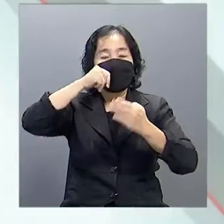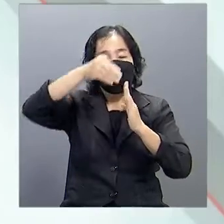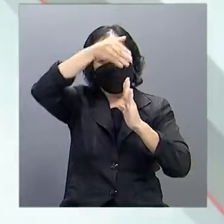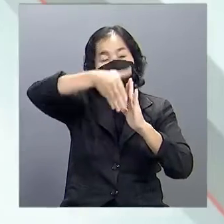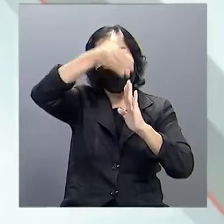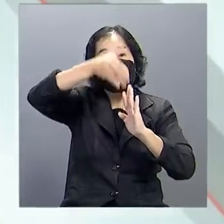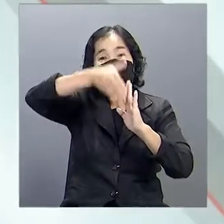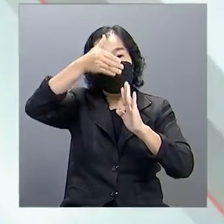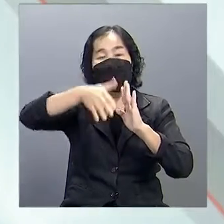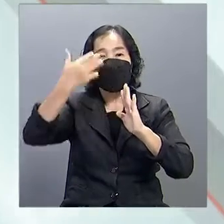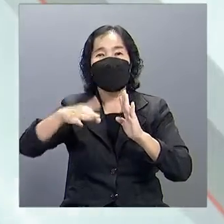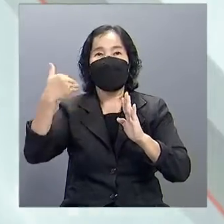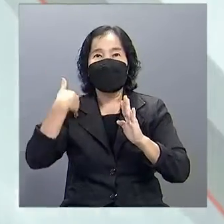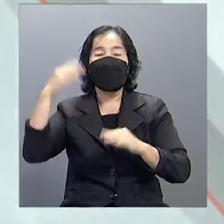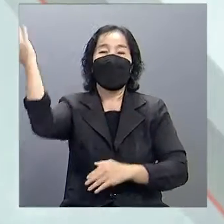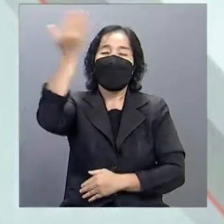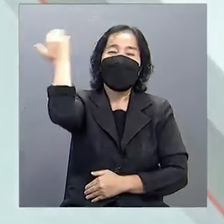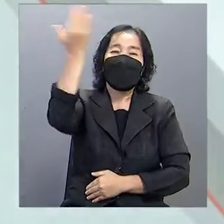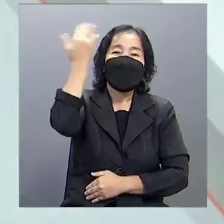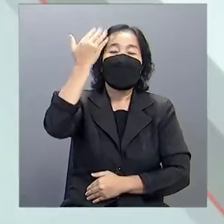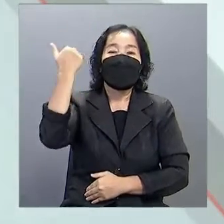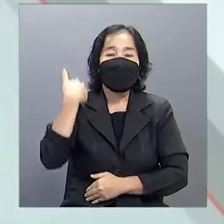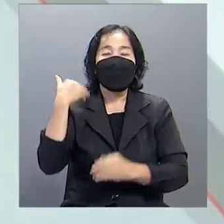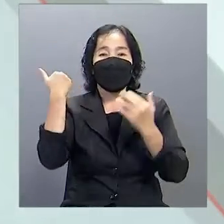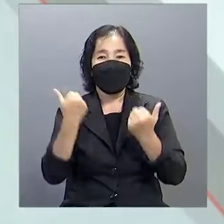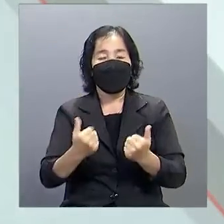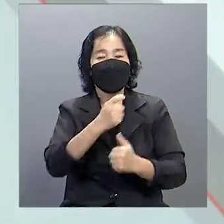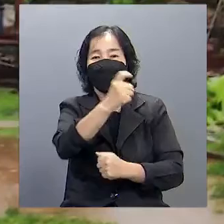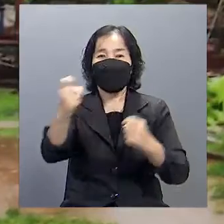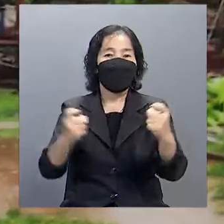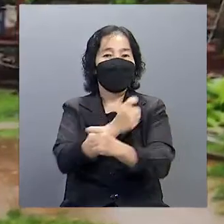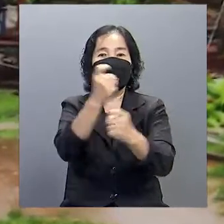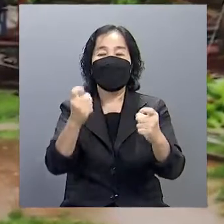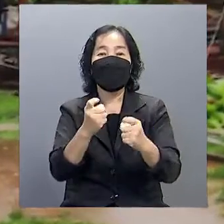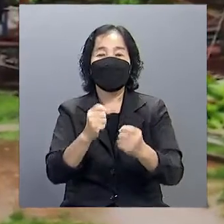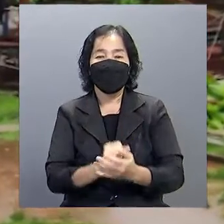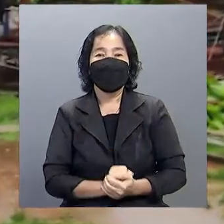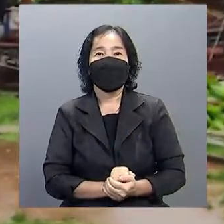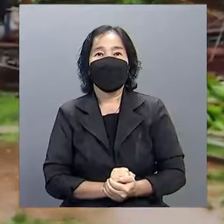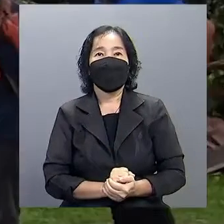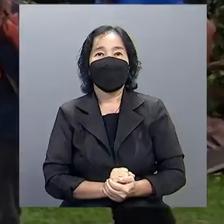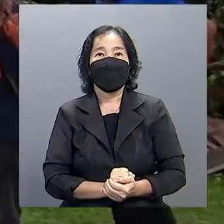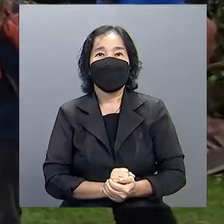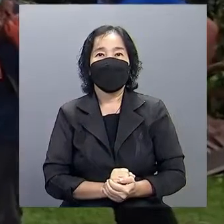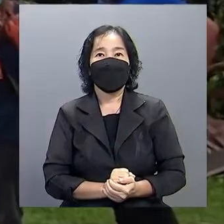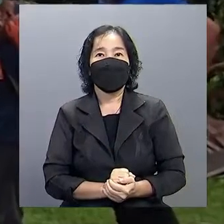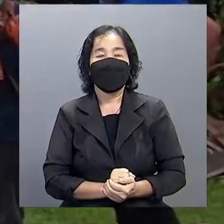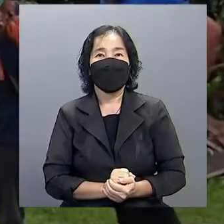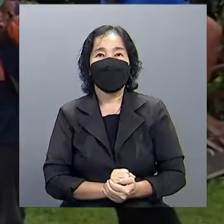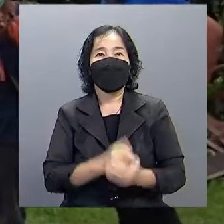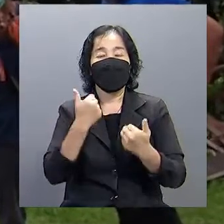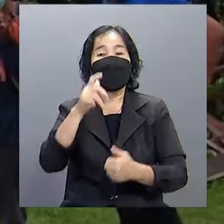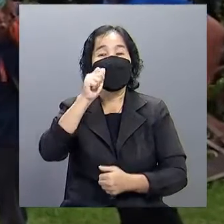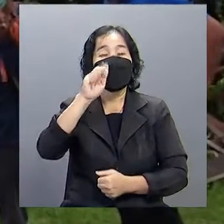บางพื้นที่ก็มีพายุลมแรงด้วยค่ะทำให้เกิดความเสียหายกับบ้านพักไปหลายหลักหลังค่ะแต่เจ้าหน้าที่อบตตำบล